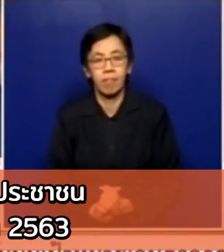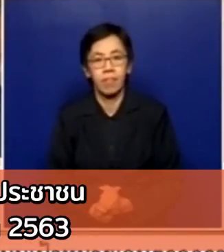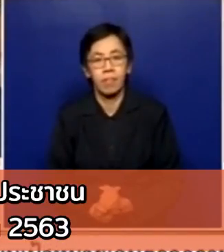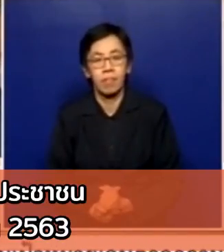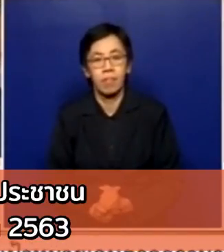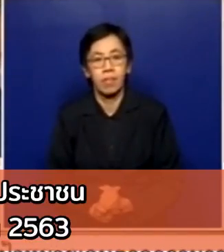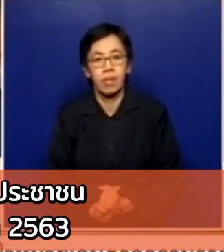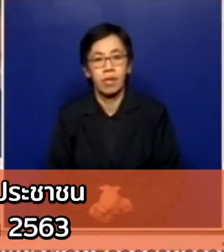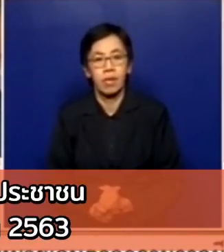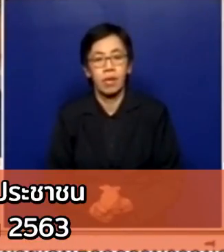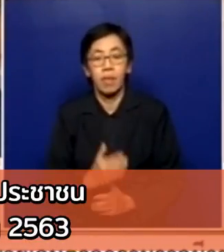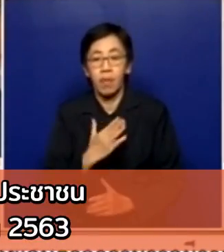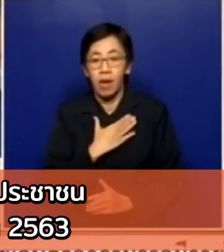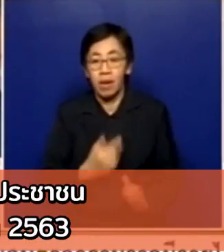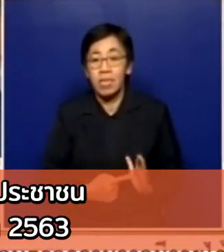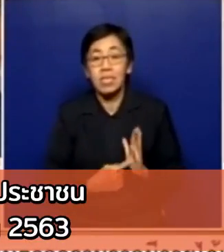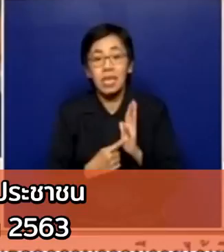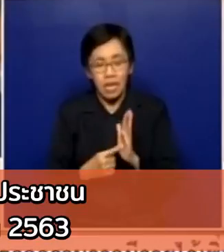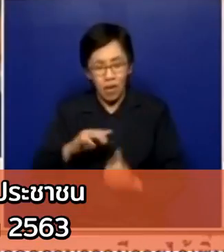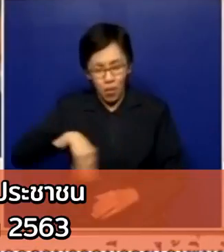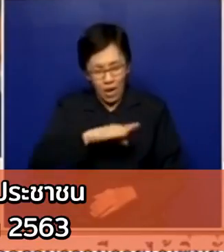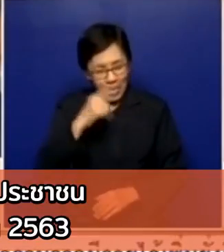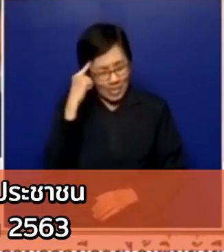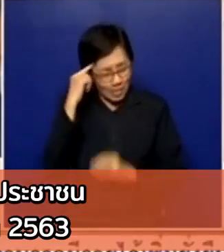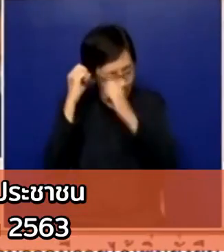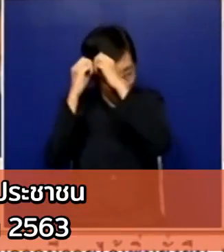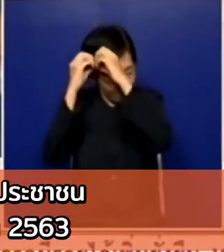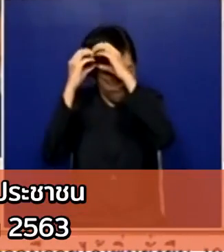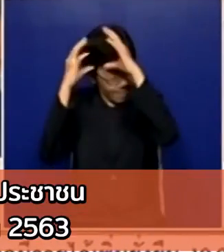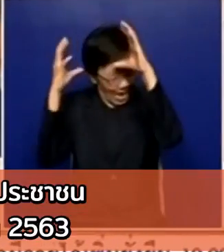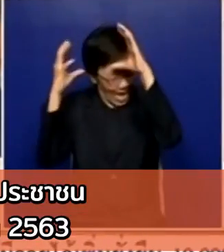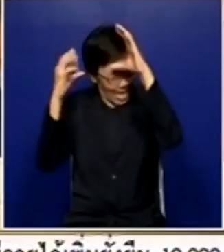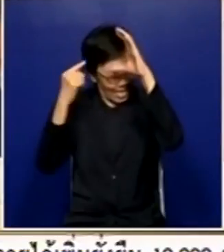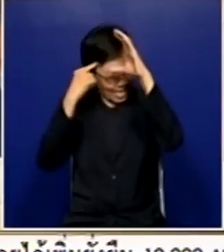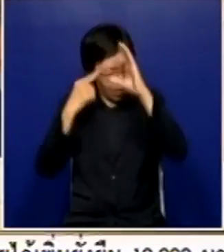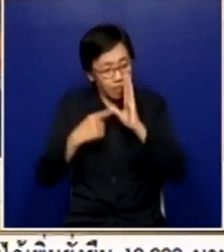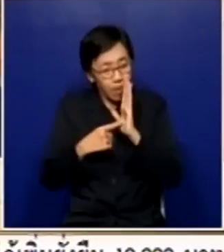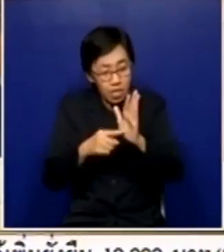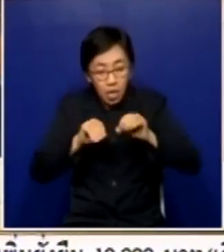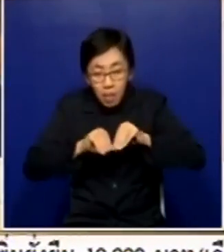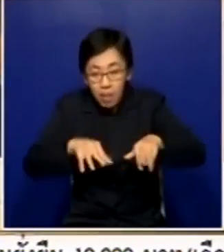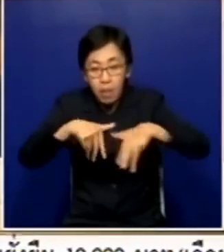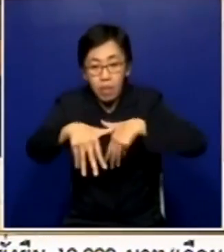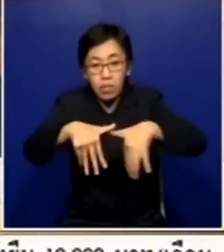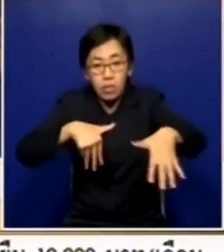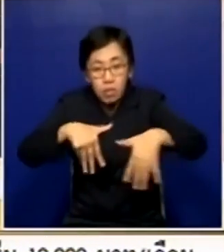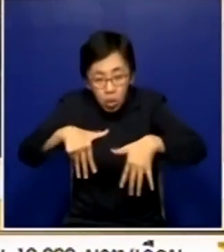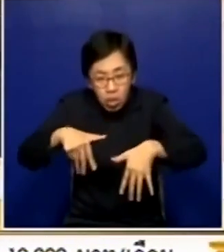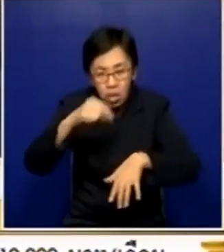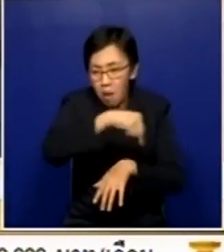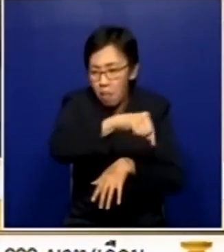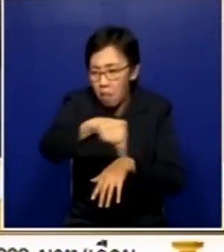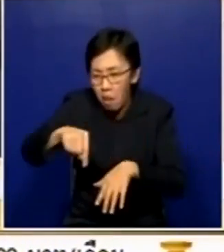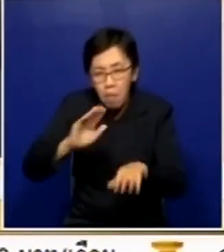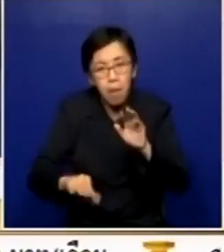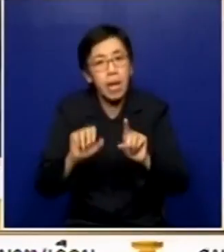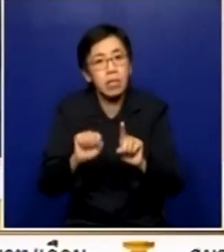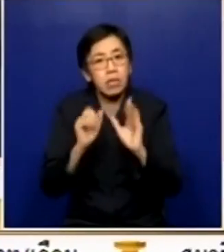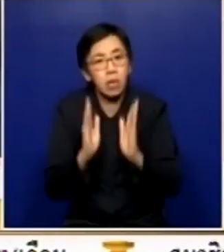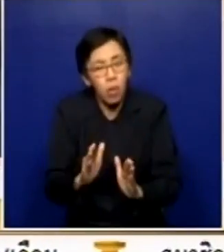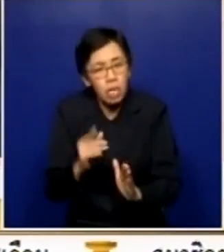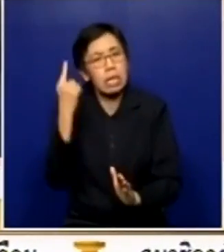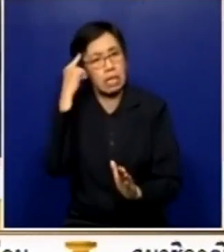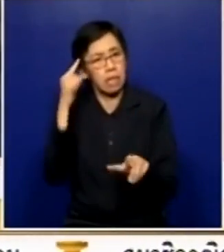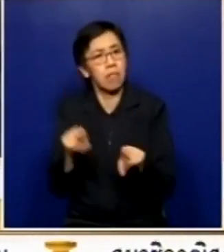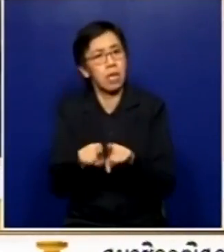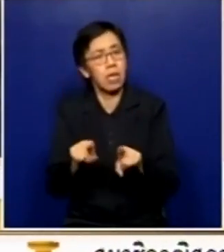ข้อเสนอนี้ซึ่งเป็นความฝันของพวกเราออกสู่สาธารณะก็ปรากฏว่ามีประชาชนมากกว่า 1แสนคนที่เห็น